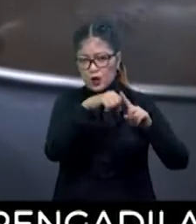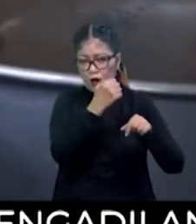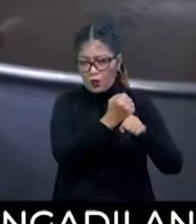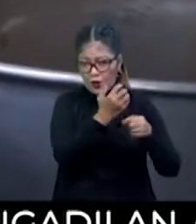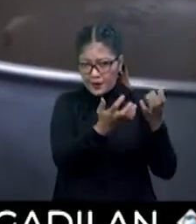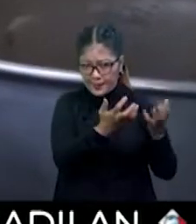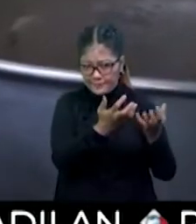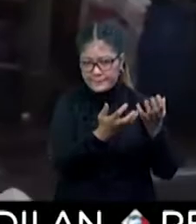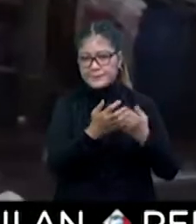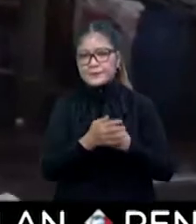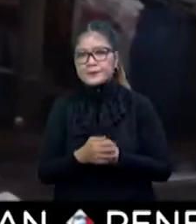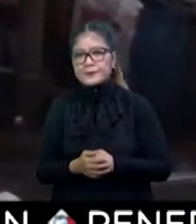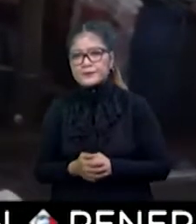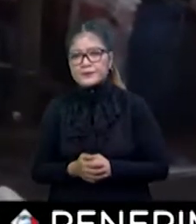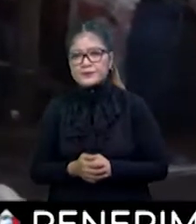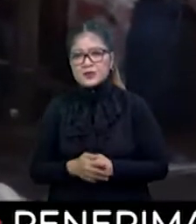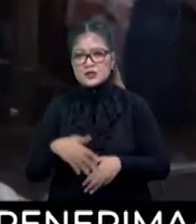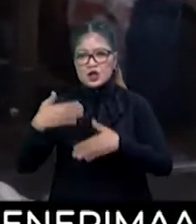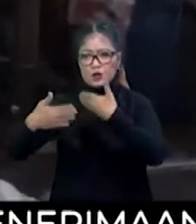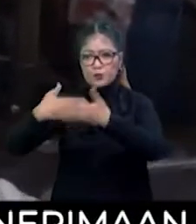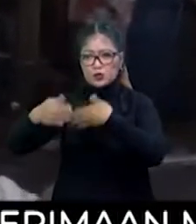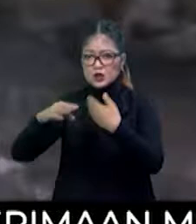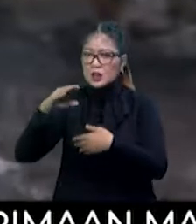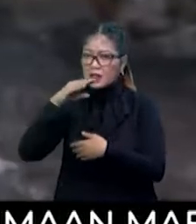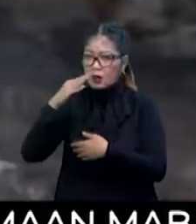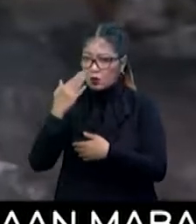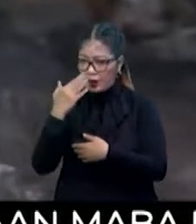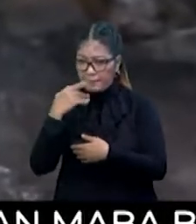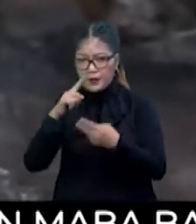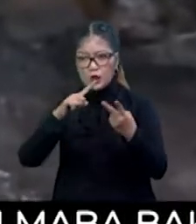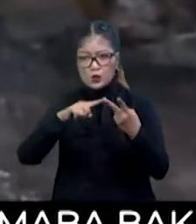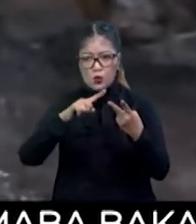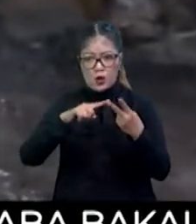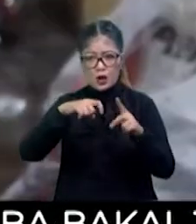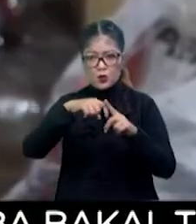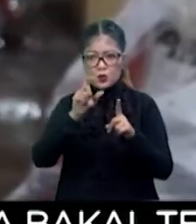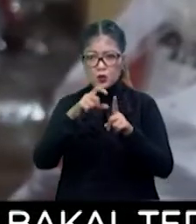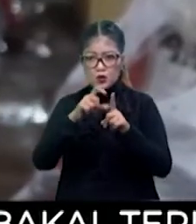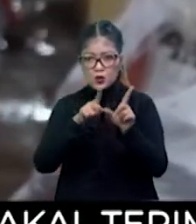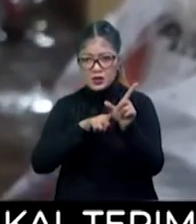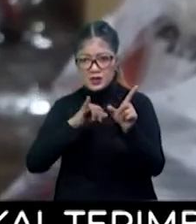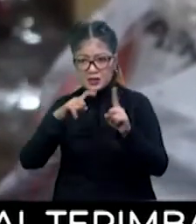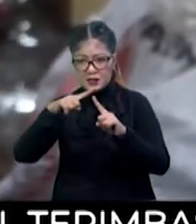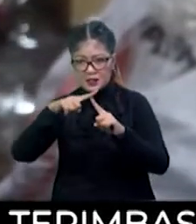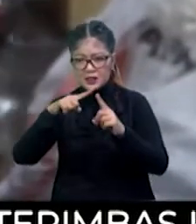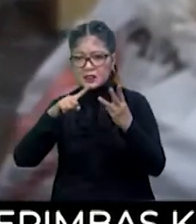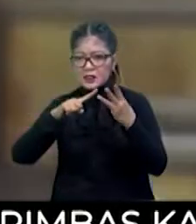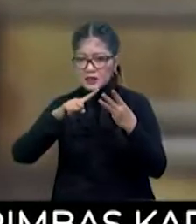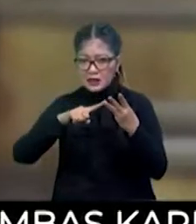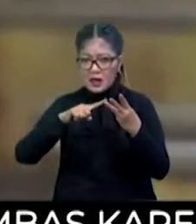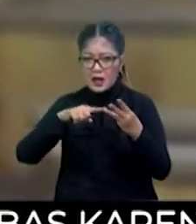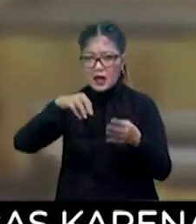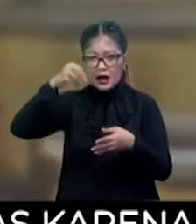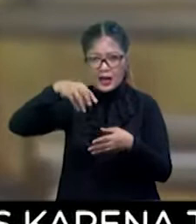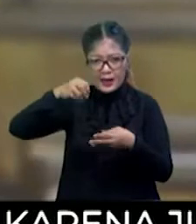kacang kedelai, harga kebutuhan produksi tahu tempe seperti kunyit dan garam juga naik signifikan. Kondisi ini membuat para perajin merugi lantaran